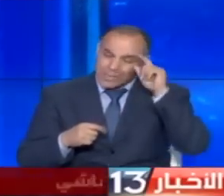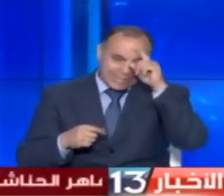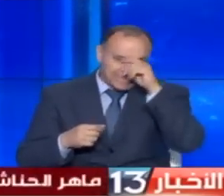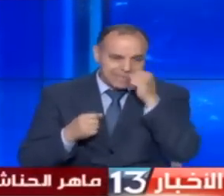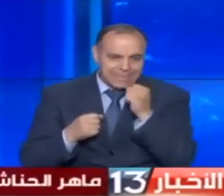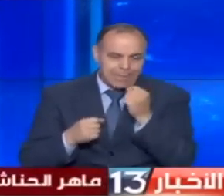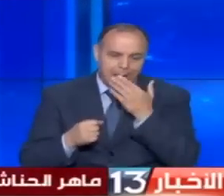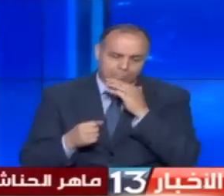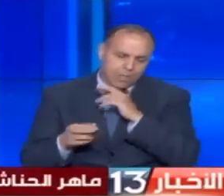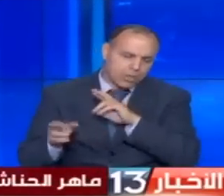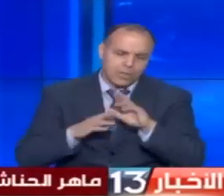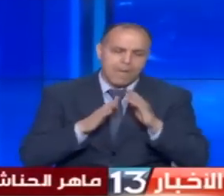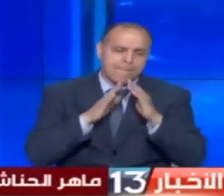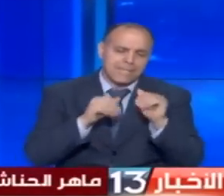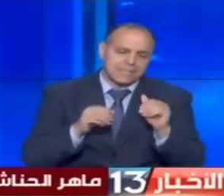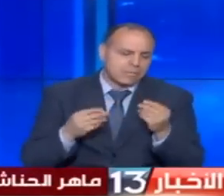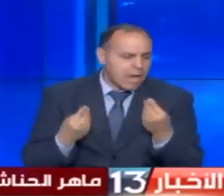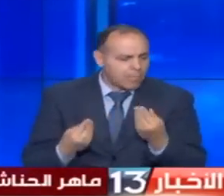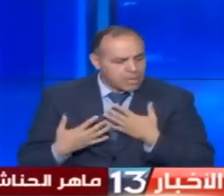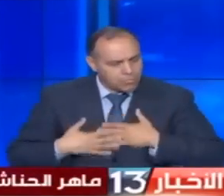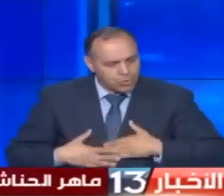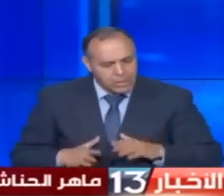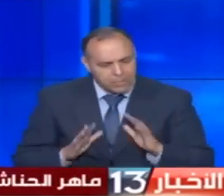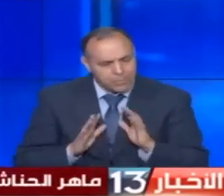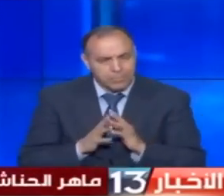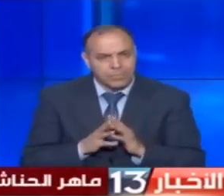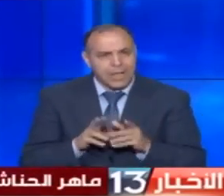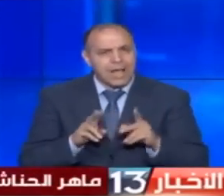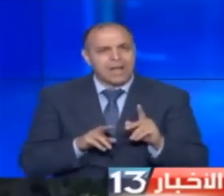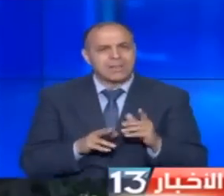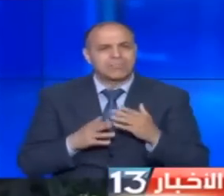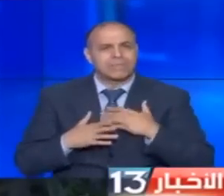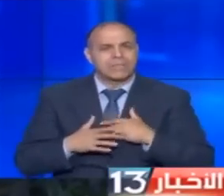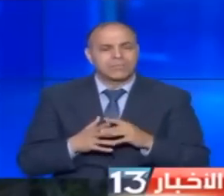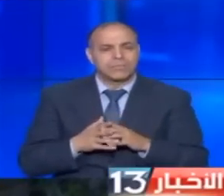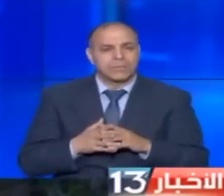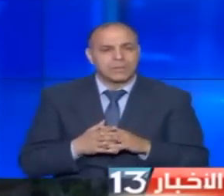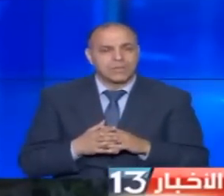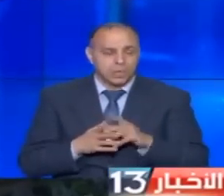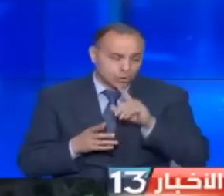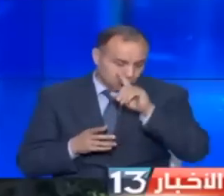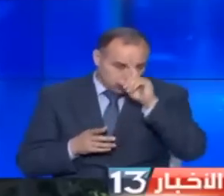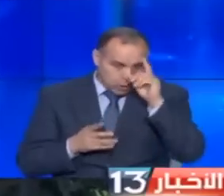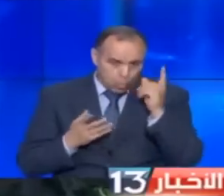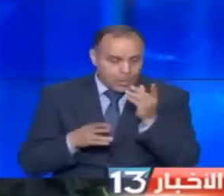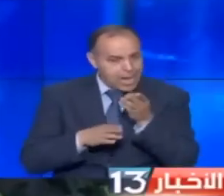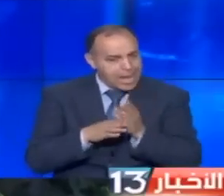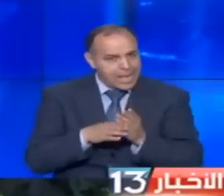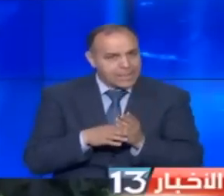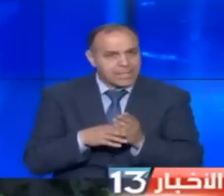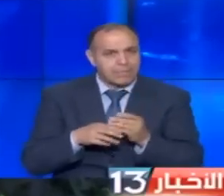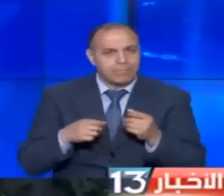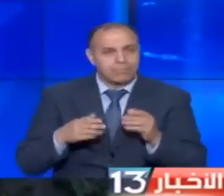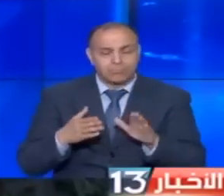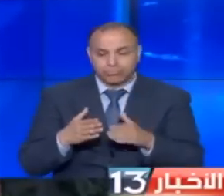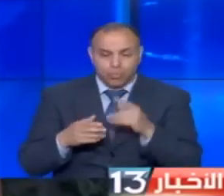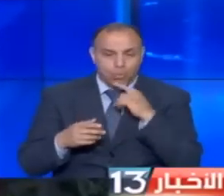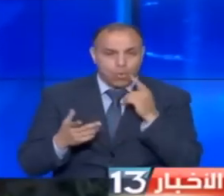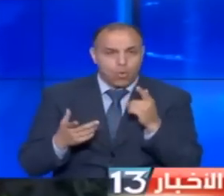حمدون اه اللعبه في مصر تكون حمد لله اكثر الحين الحمد لله ان شاء الله نكون جاهزين امام تلعب شهيره